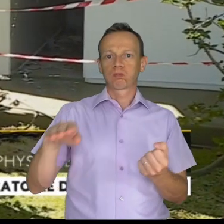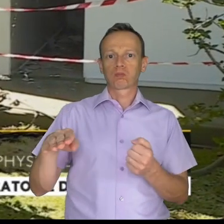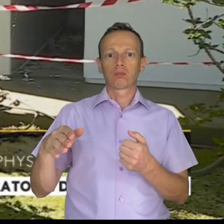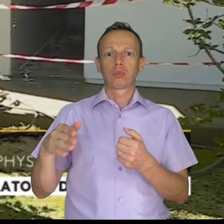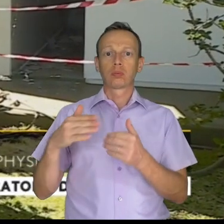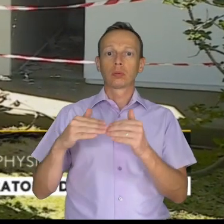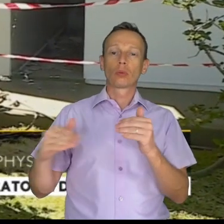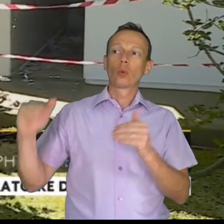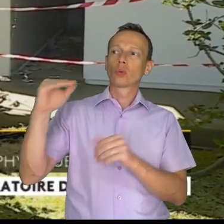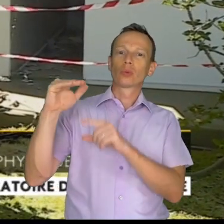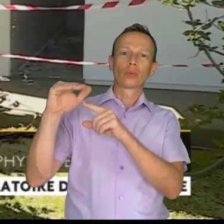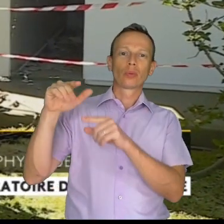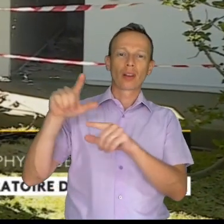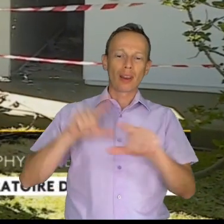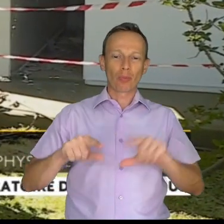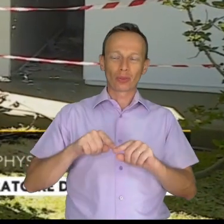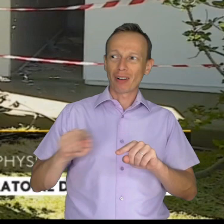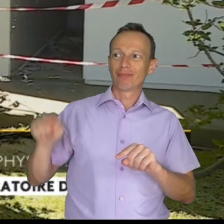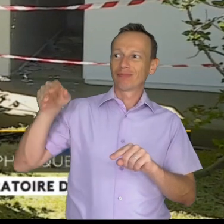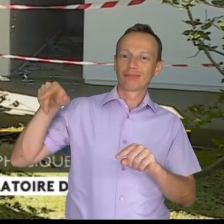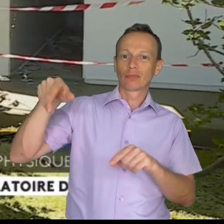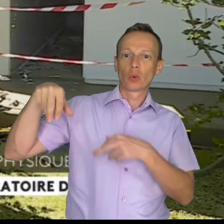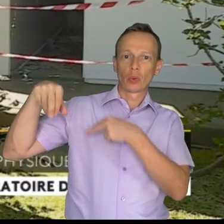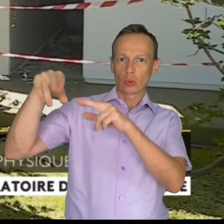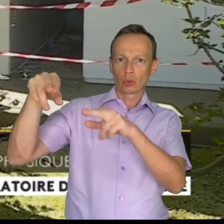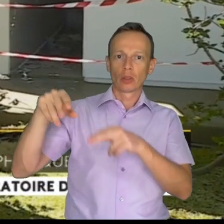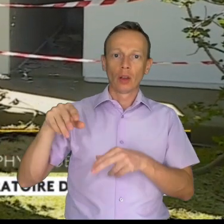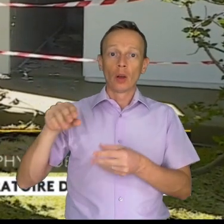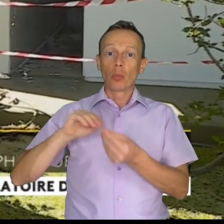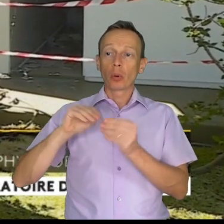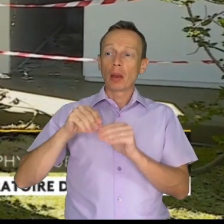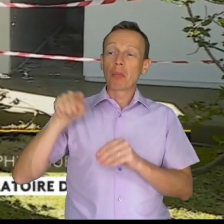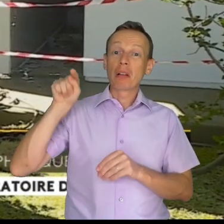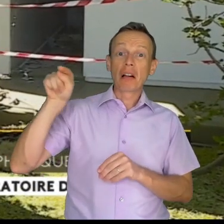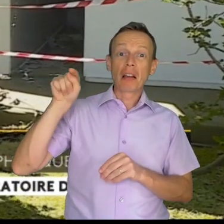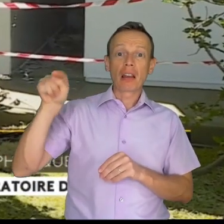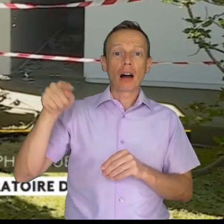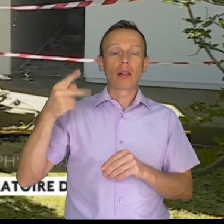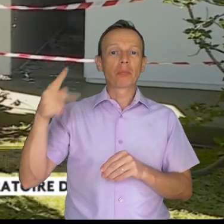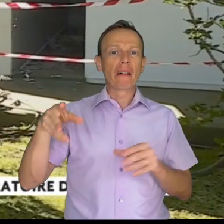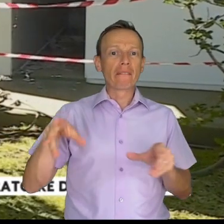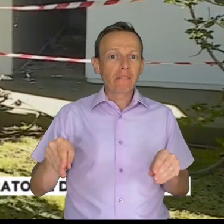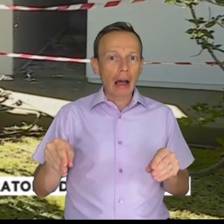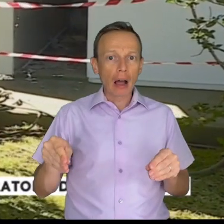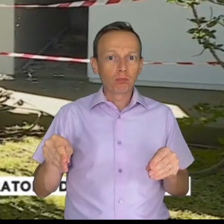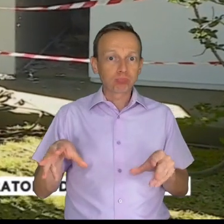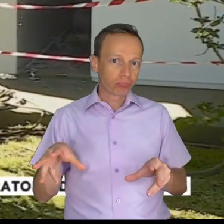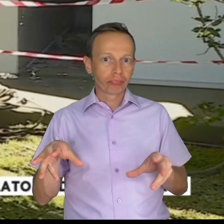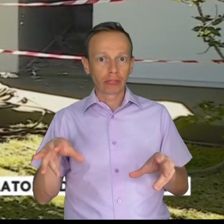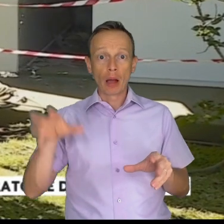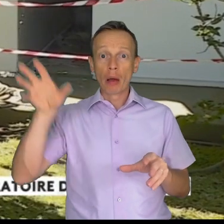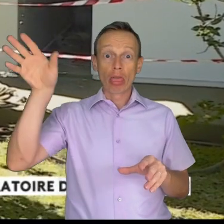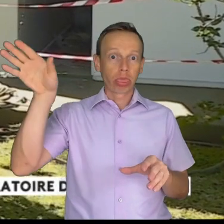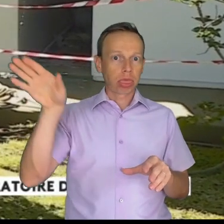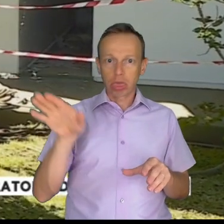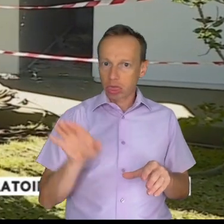bord de la route, un peu au-dessus du laboratoire de géophysique. Et malheureusement, ses freins ont